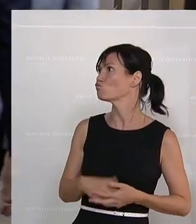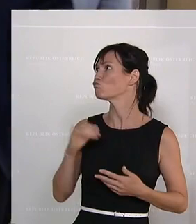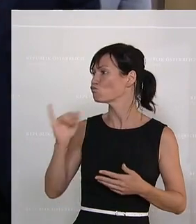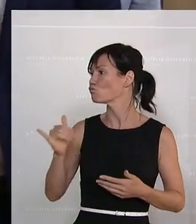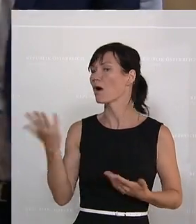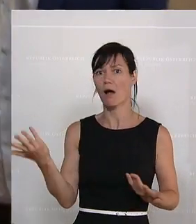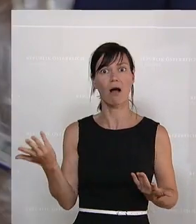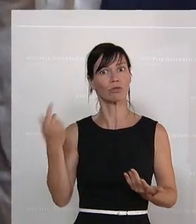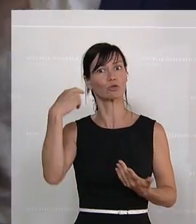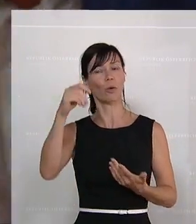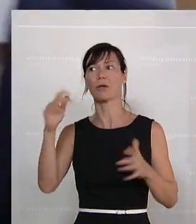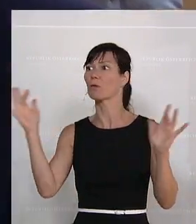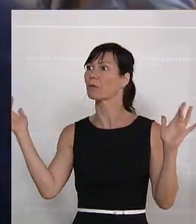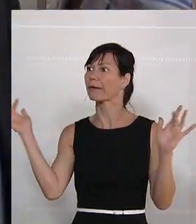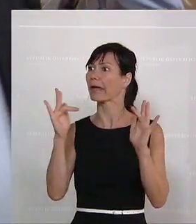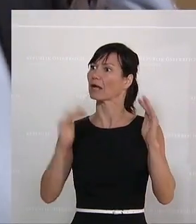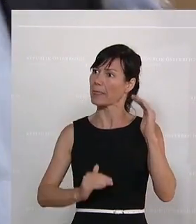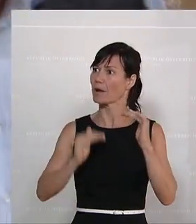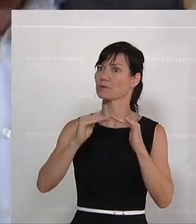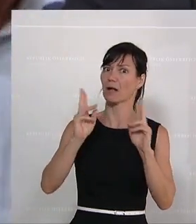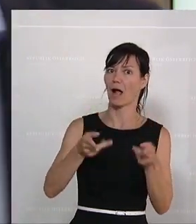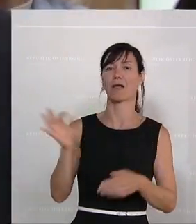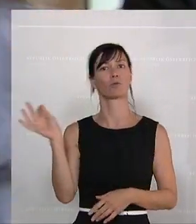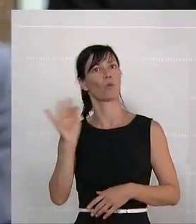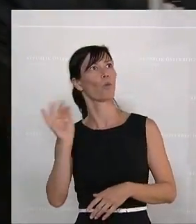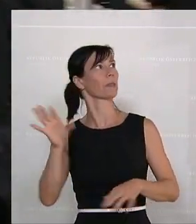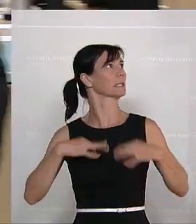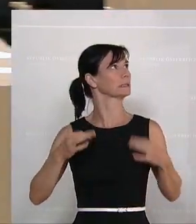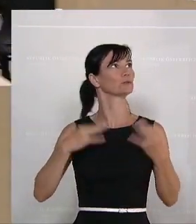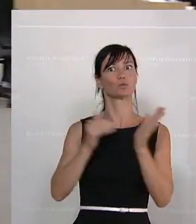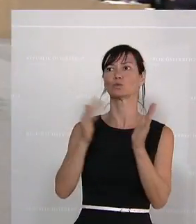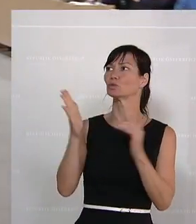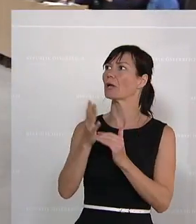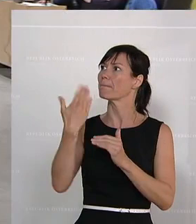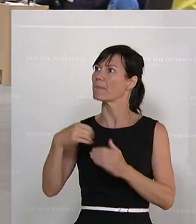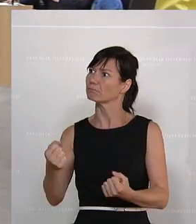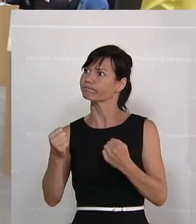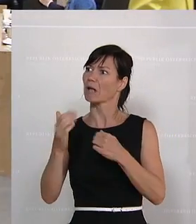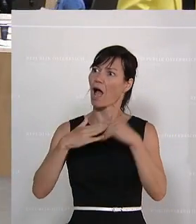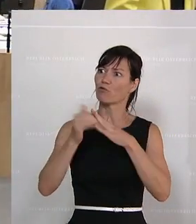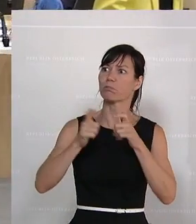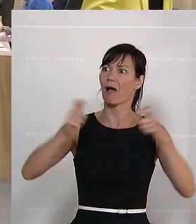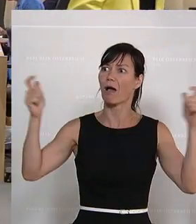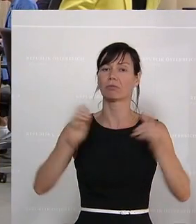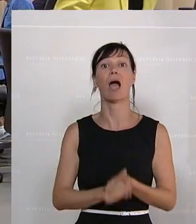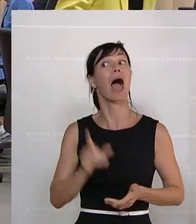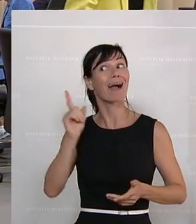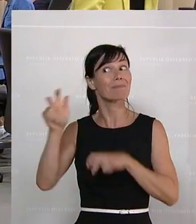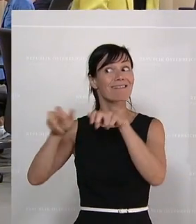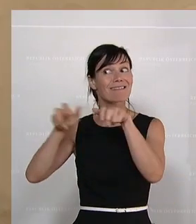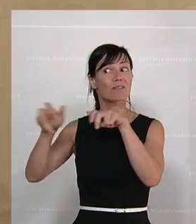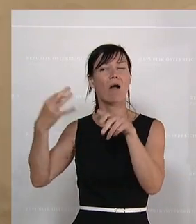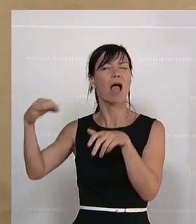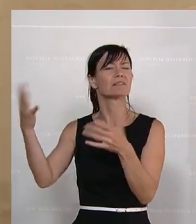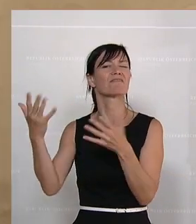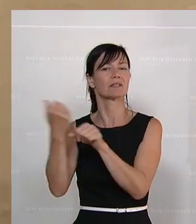der teuerung oder zb zur stärkung des gesundheitssystems das einzige was diese regierung aber macht wenn